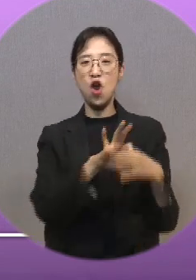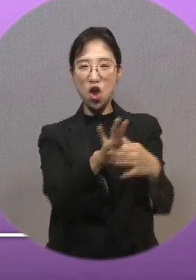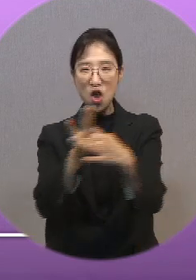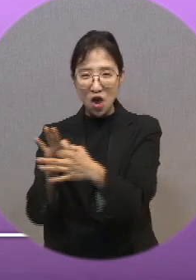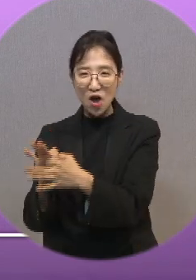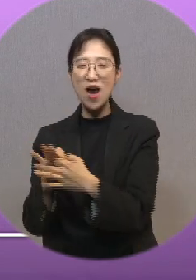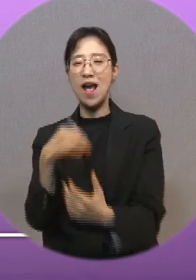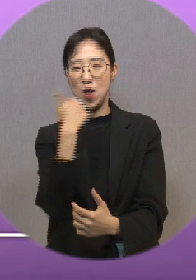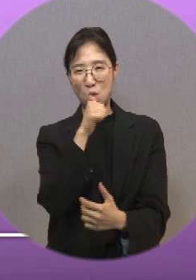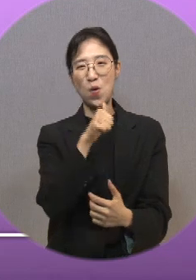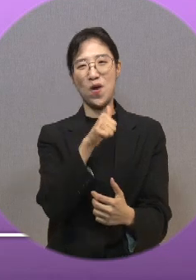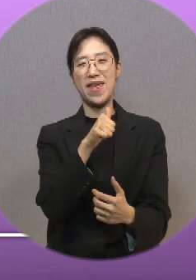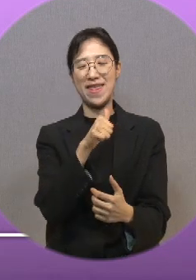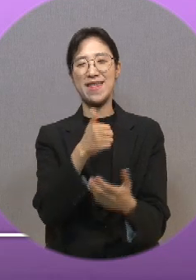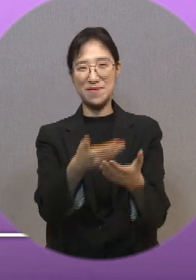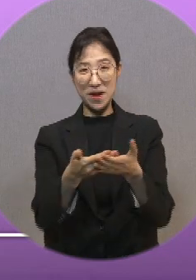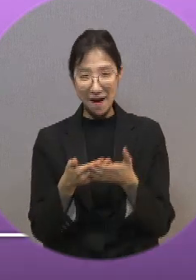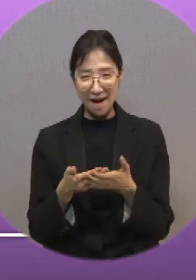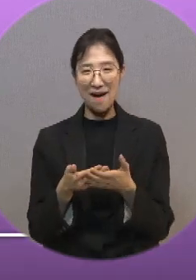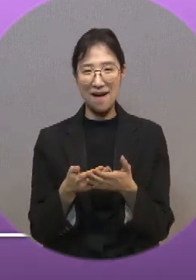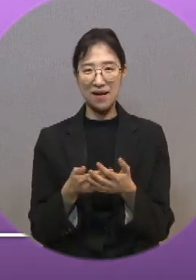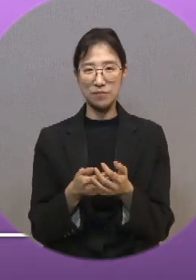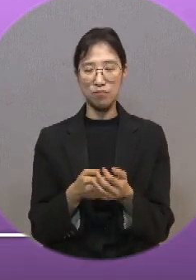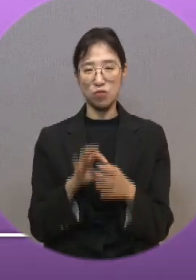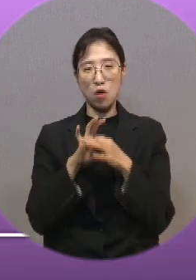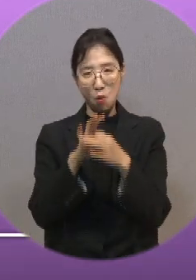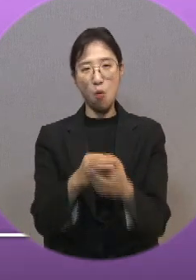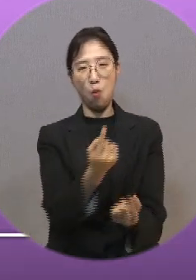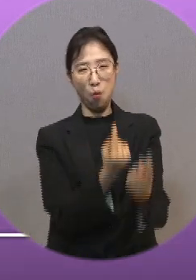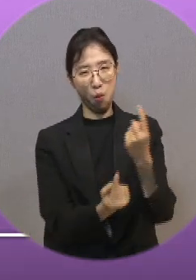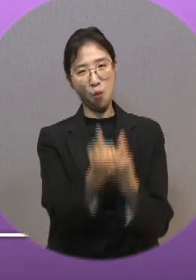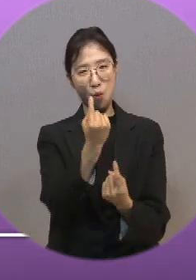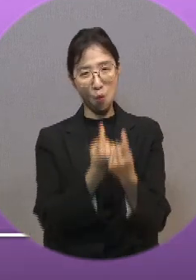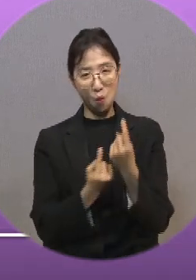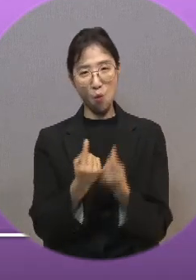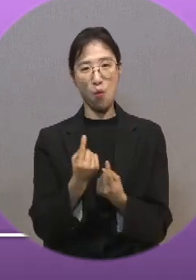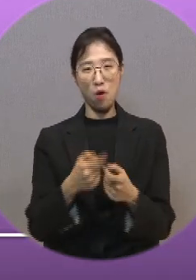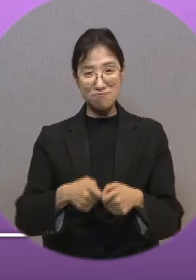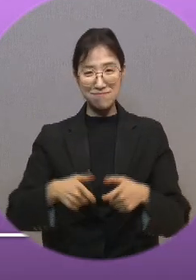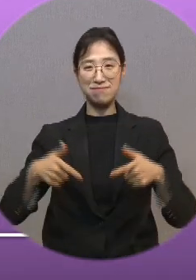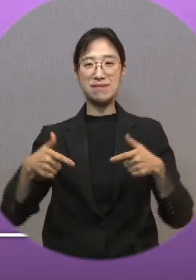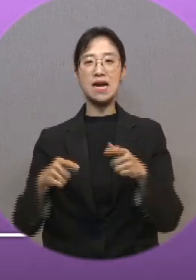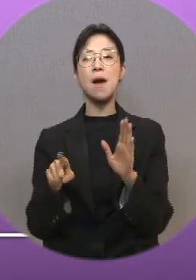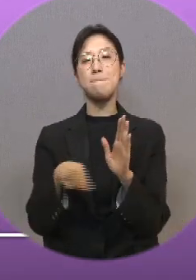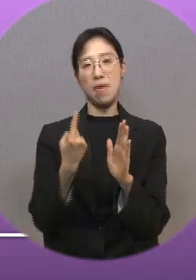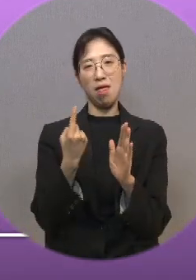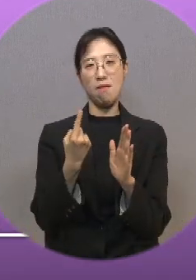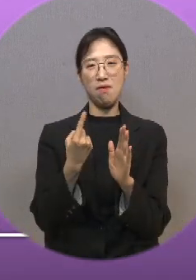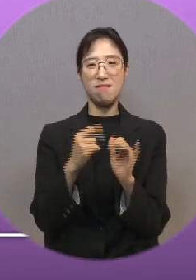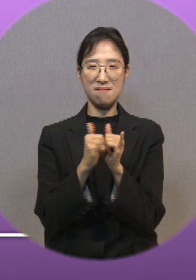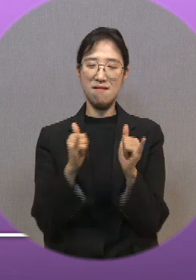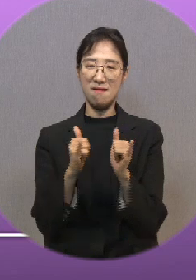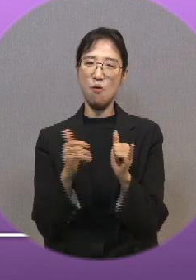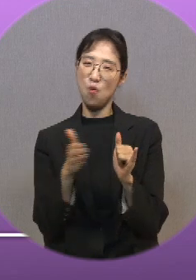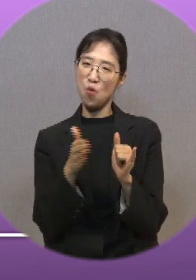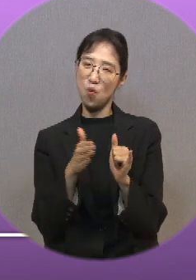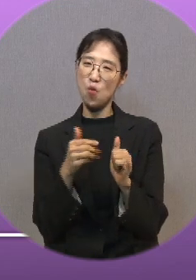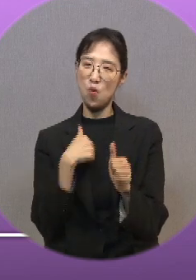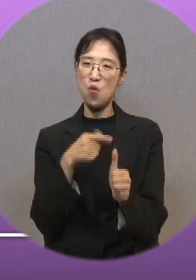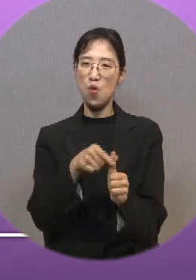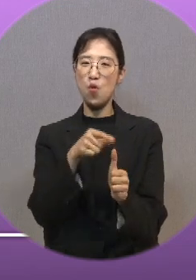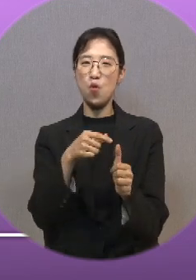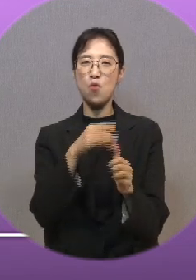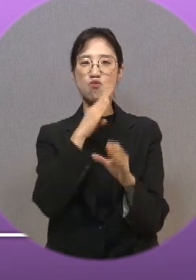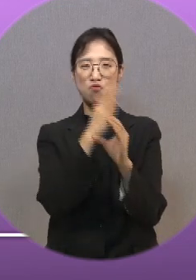해서 거기서 소개를 받으면서 그때 꾸준히 와가지고 한 100명 정도까지 제가 아마